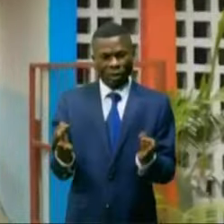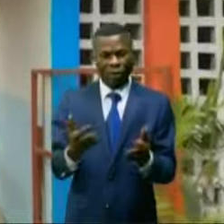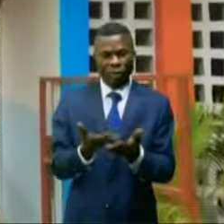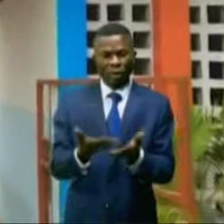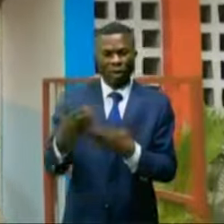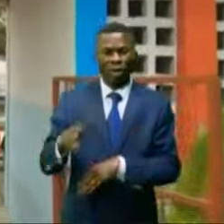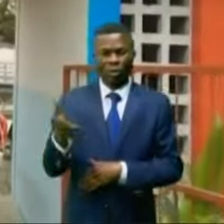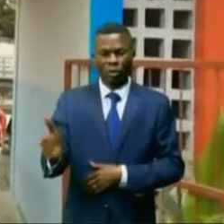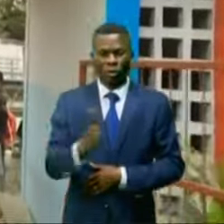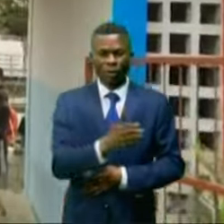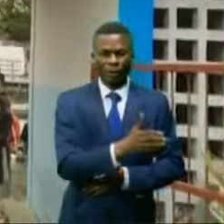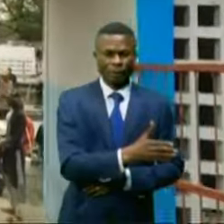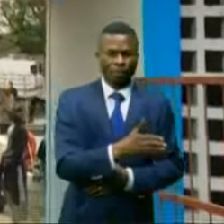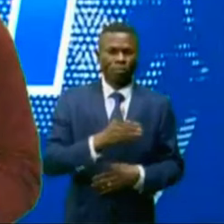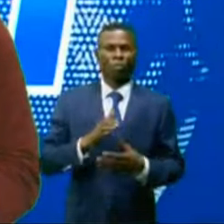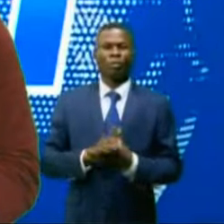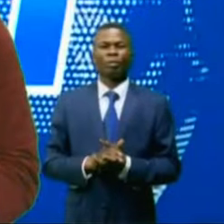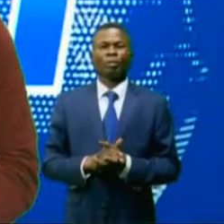du 1er août.